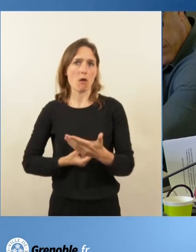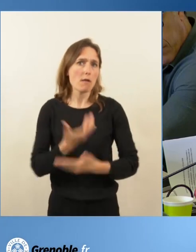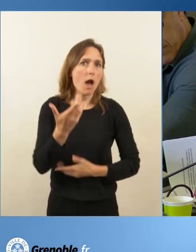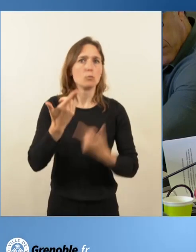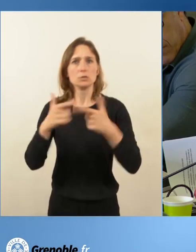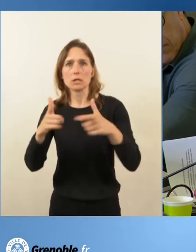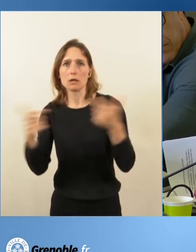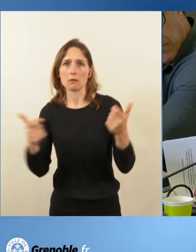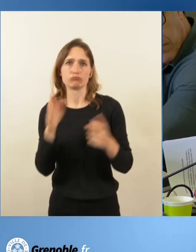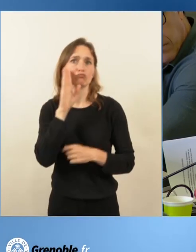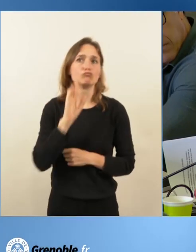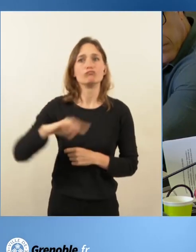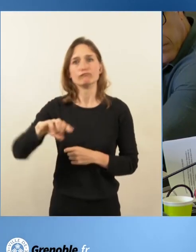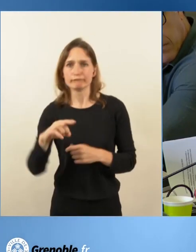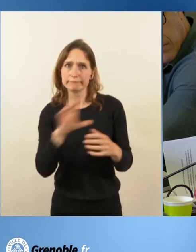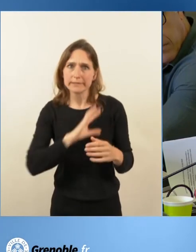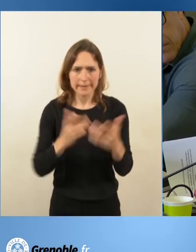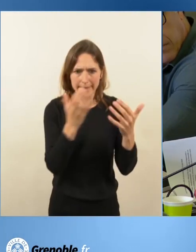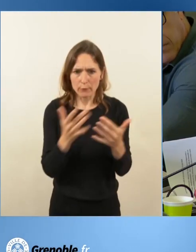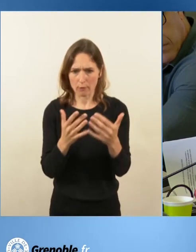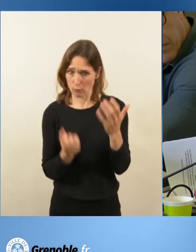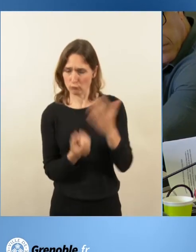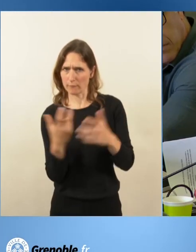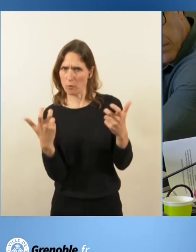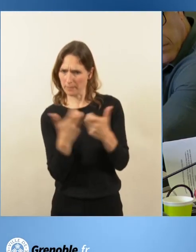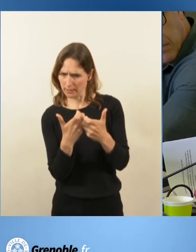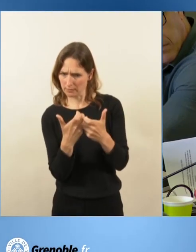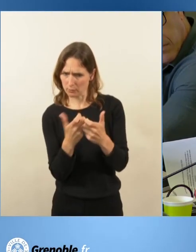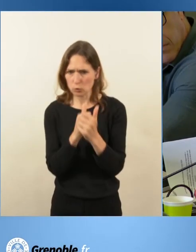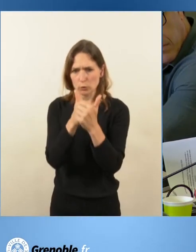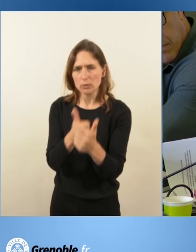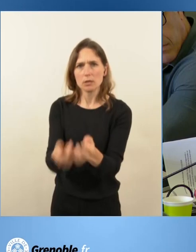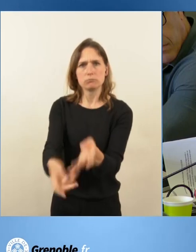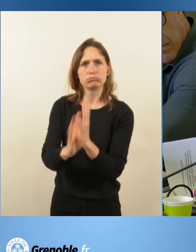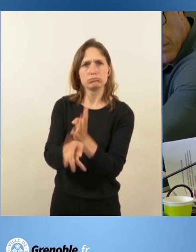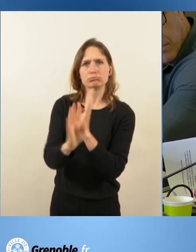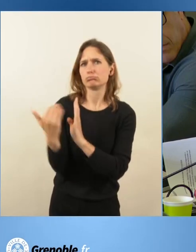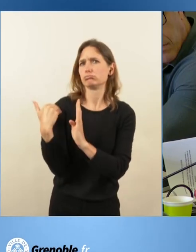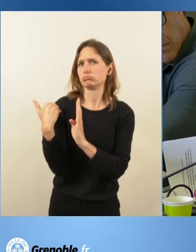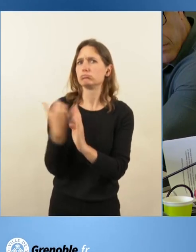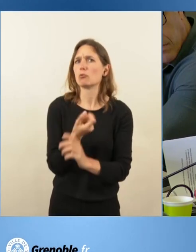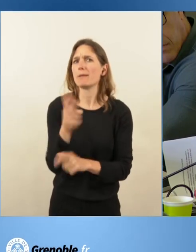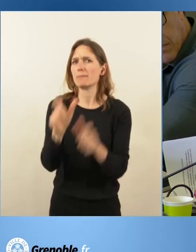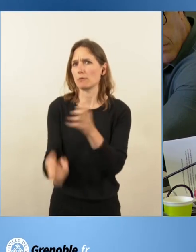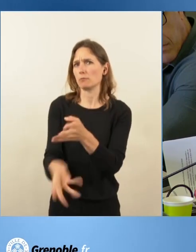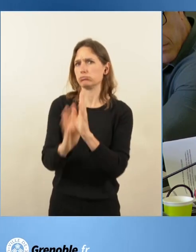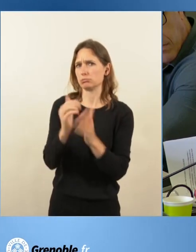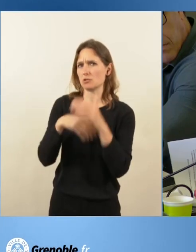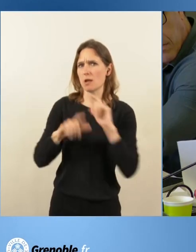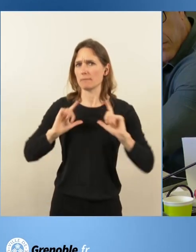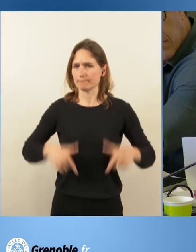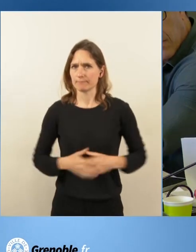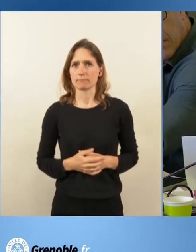calculatrice quelques instants et appliquons ces nouveaux tarifs au dernier chiffre de fréquentation du conservatoire d'une part environ 150